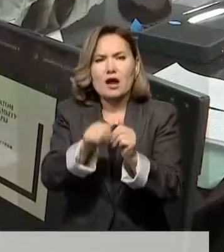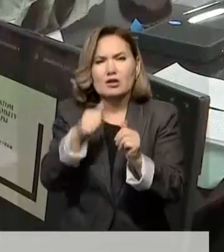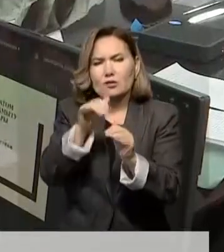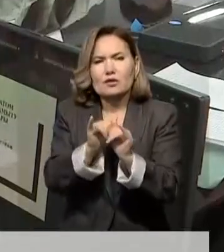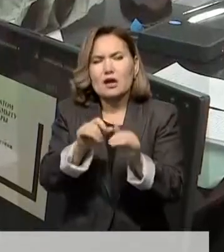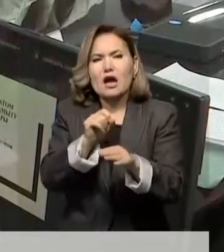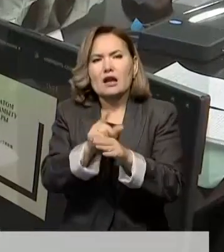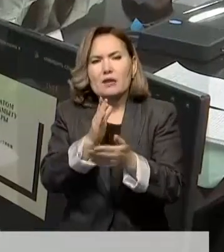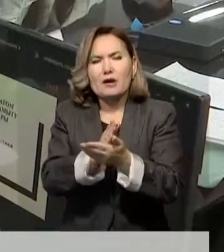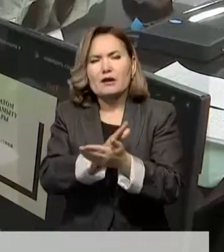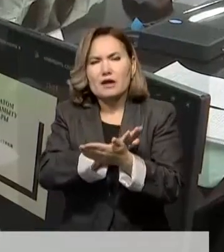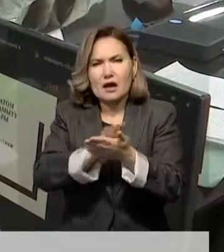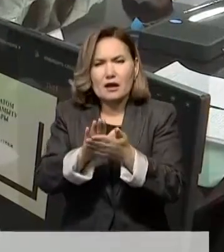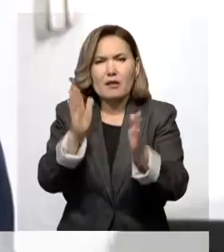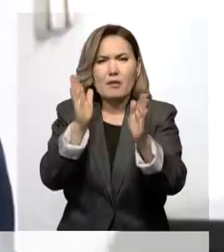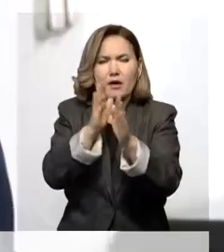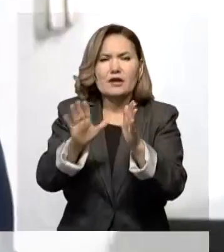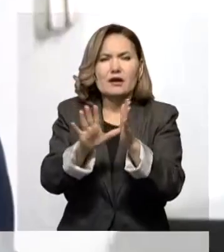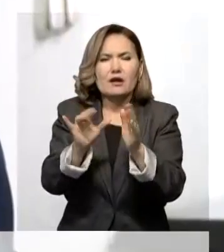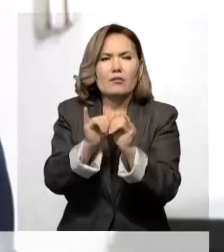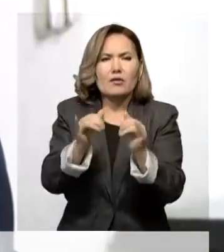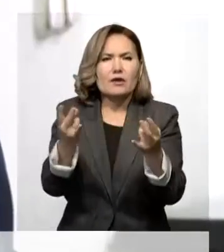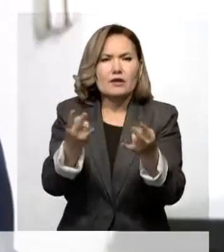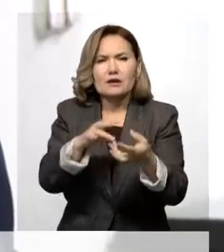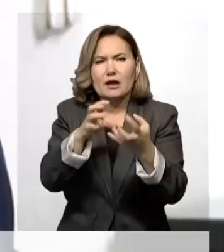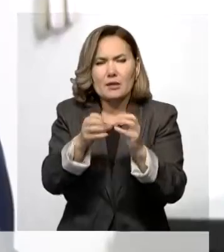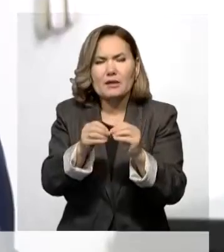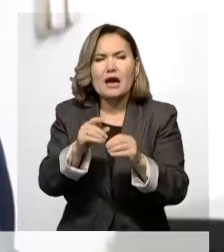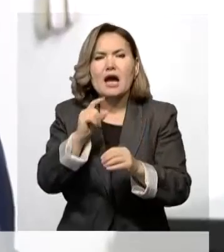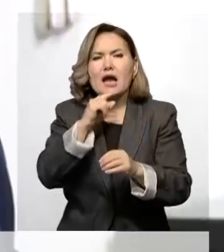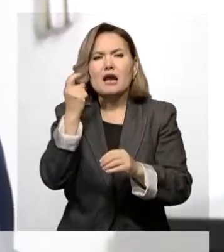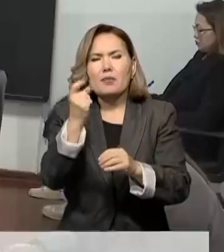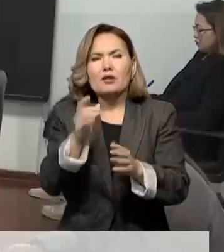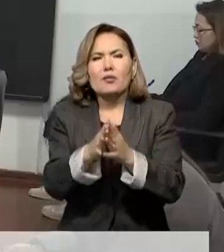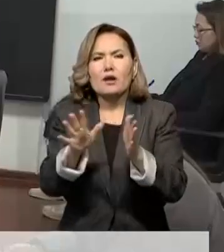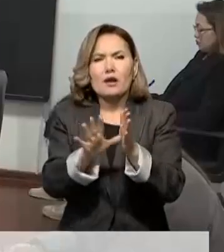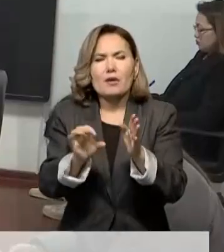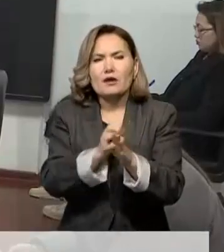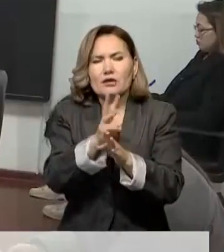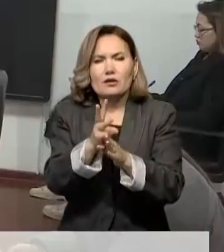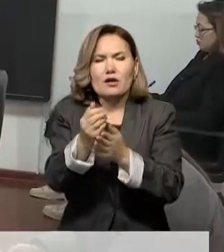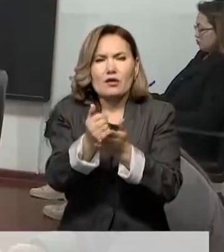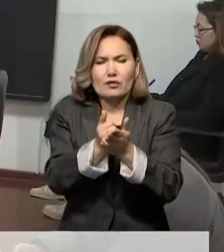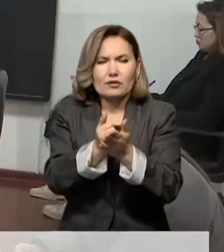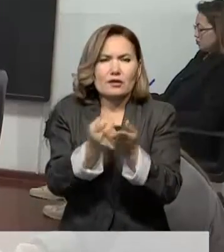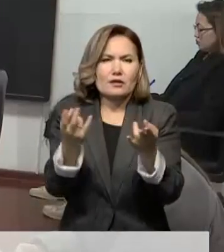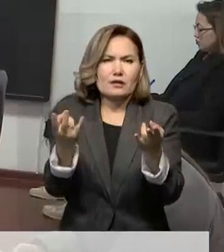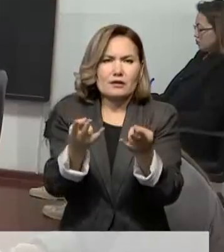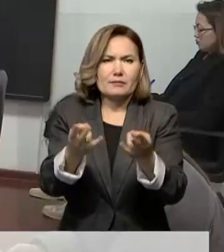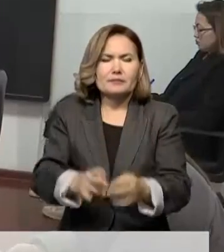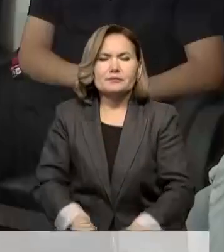сенімді және экологиялық таза қуат көздері қажет дейді ғалымдар. Ал экономиканы мол энергия қорынсыз дамыту қиын.